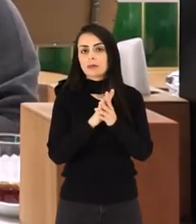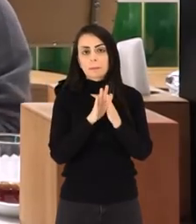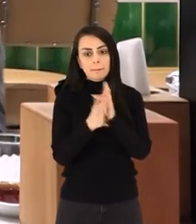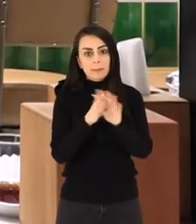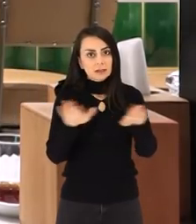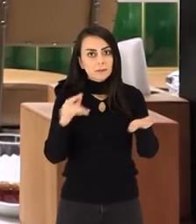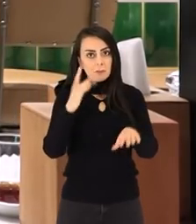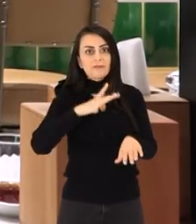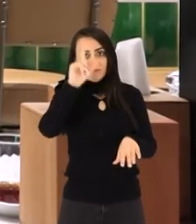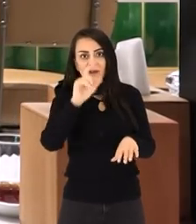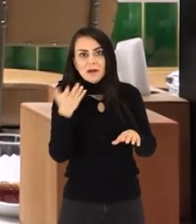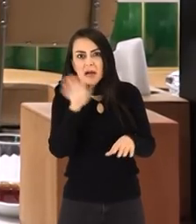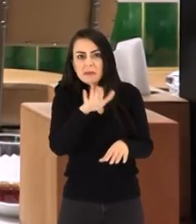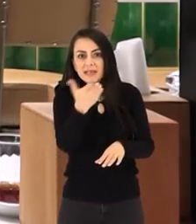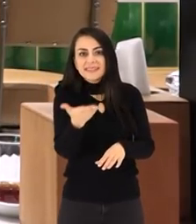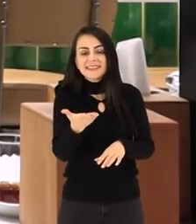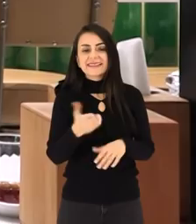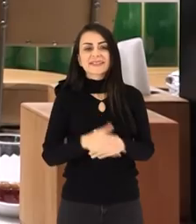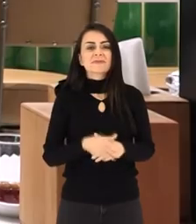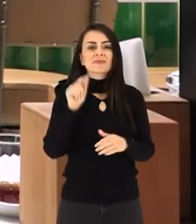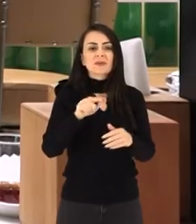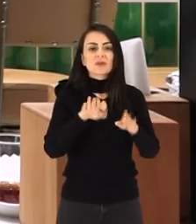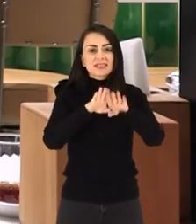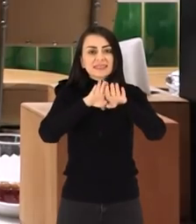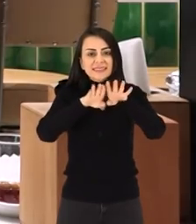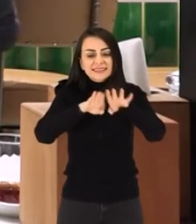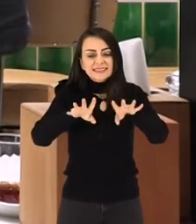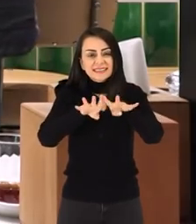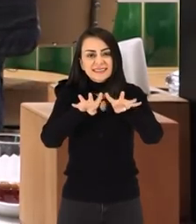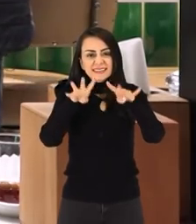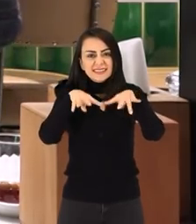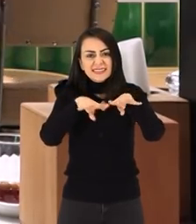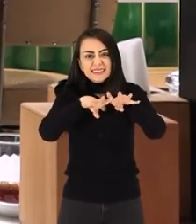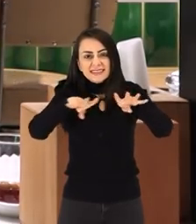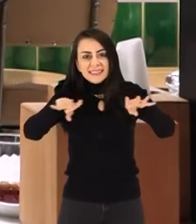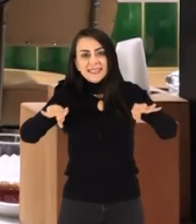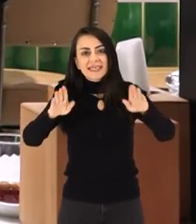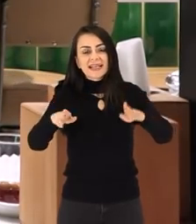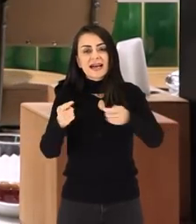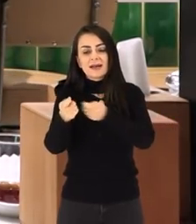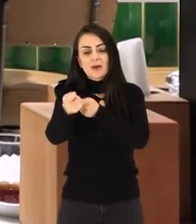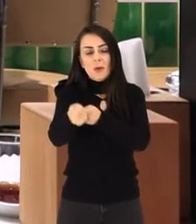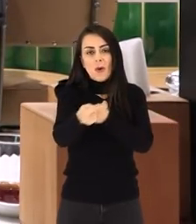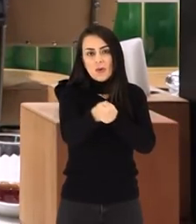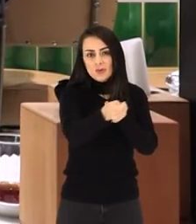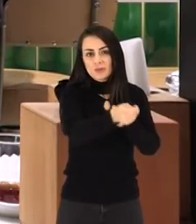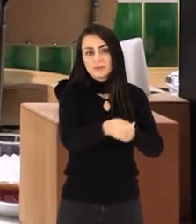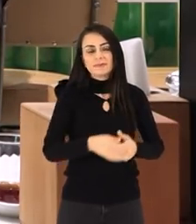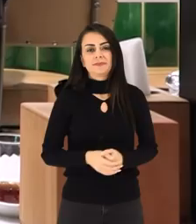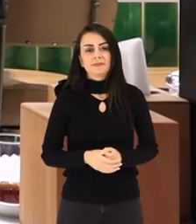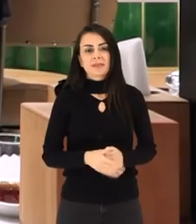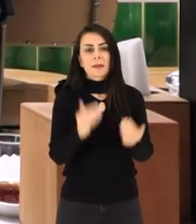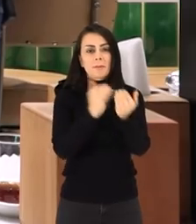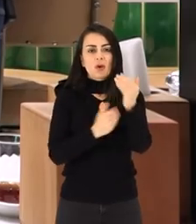şimdi bir ben bunları... Var mı başka? Şimdi bunları ızgaraya babacığım koyalım. Sana